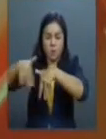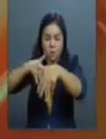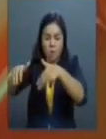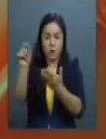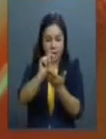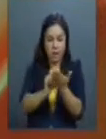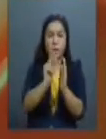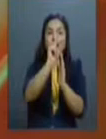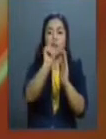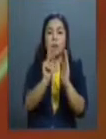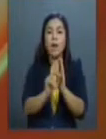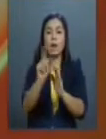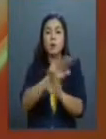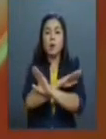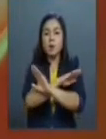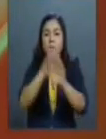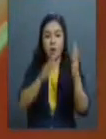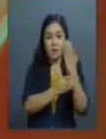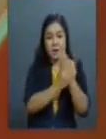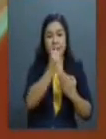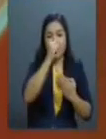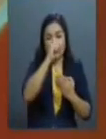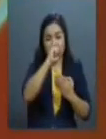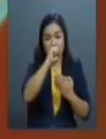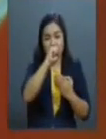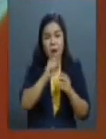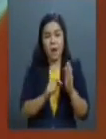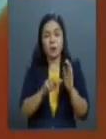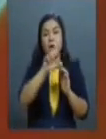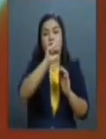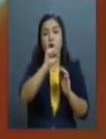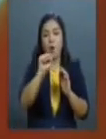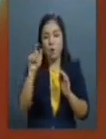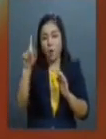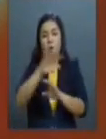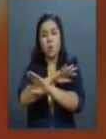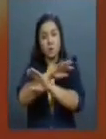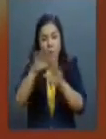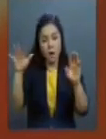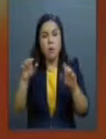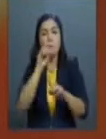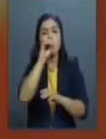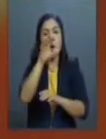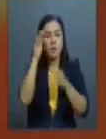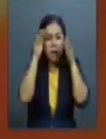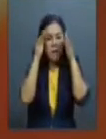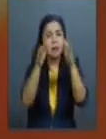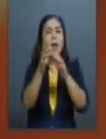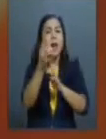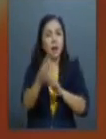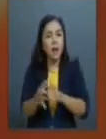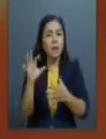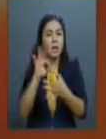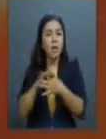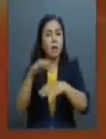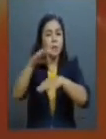นี้ค่ะก็คือการยกเลิกสภาเขตหรือว่าส.ข.ท่ามกลางการตั้งข้อสังเกตถึงเจตนาที่คาดหวังถึงผลทางการเมื